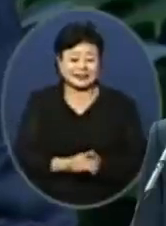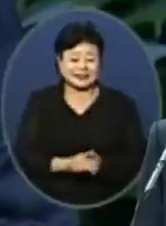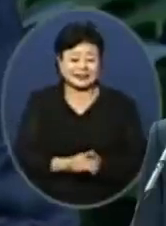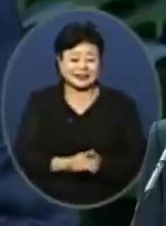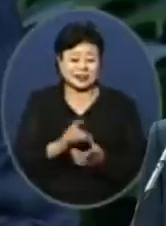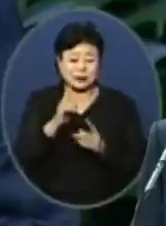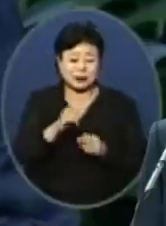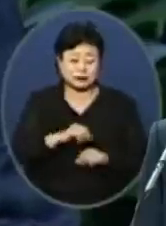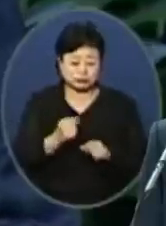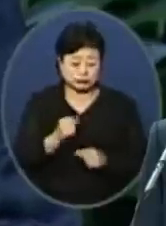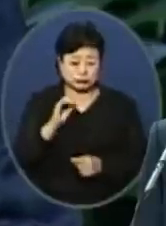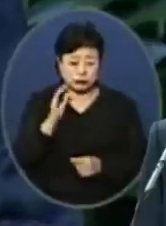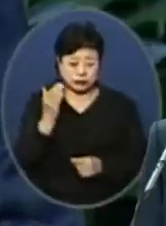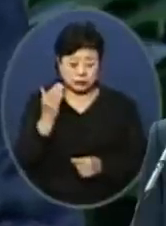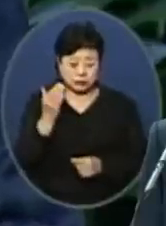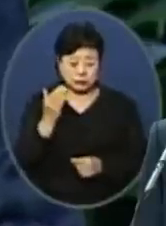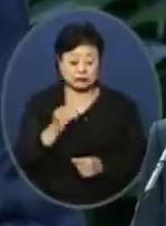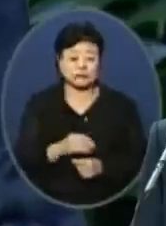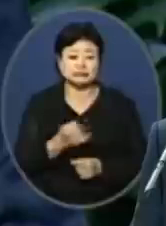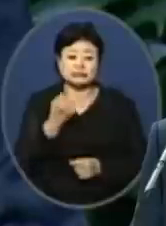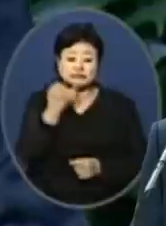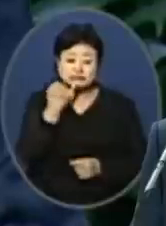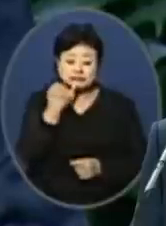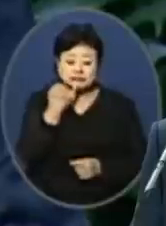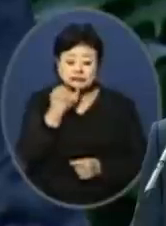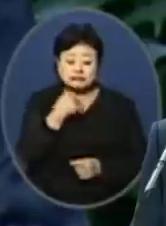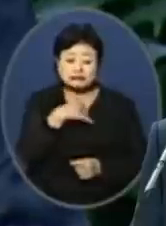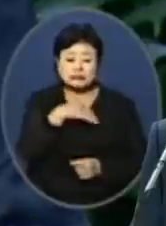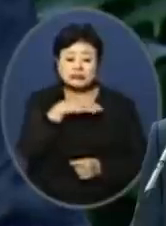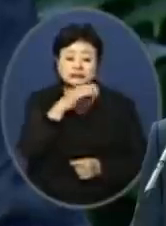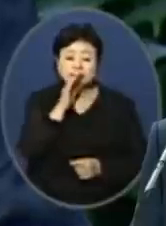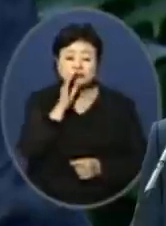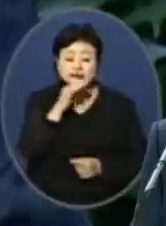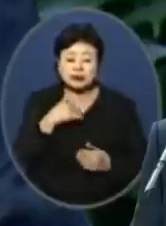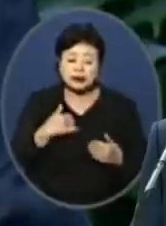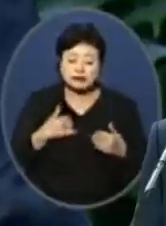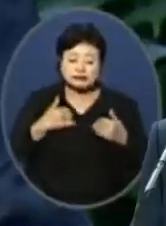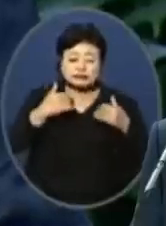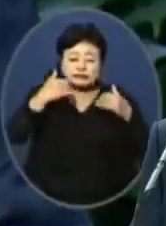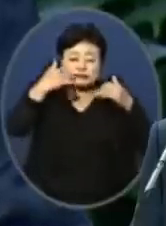잘하고 훌륭한 아들들이었는데 나이 먹어서 장성하니까